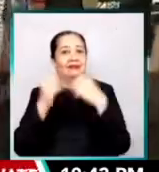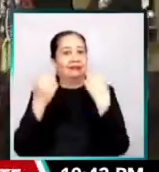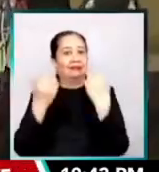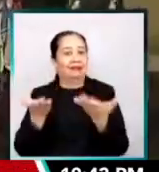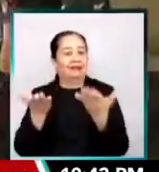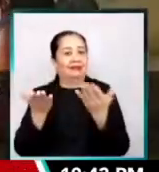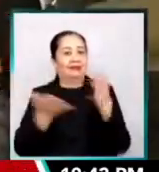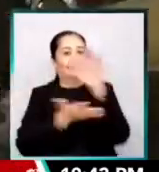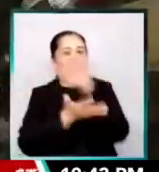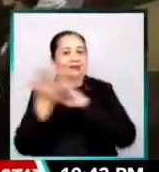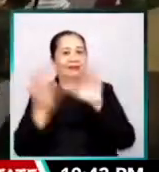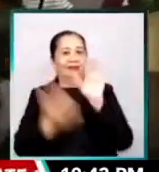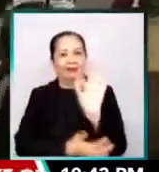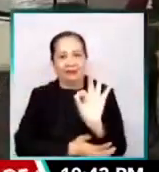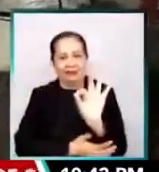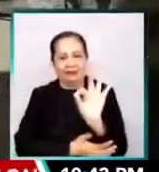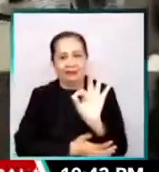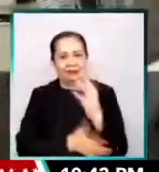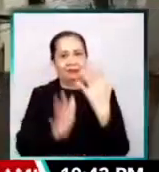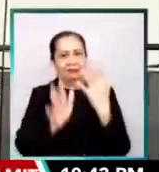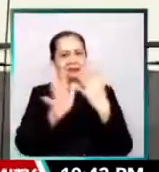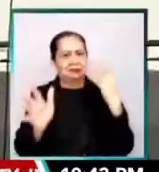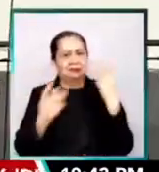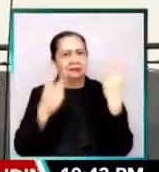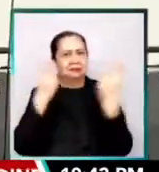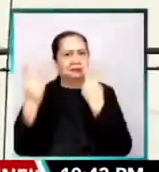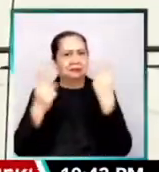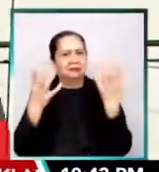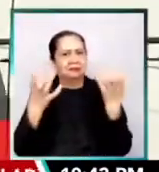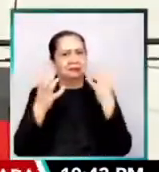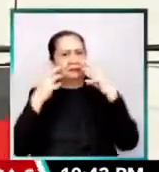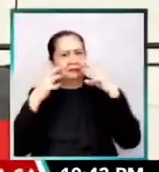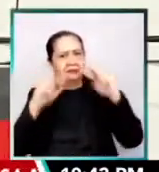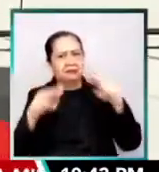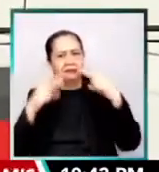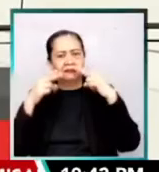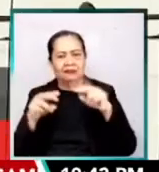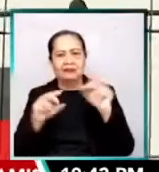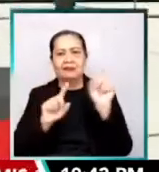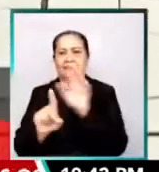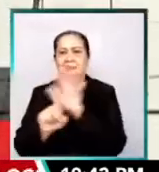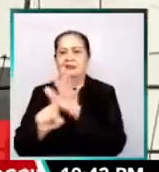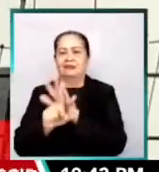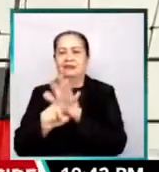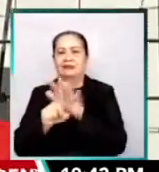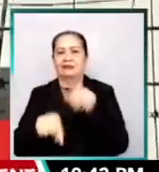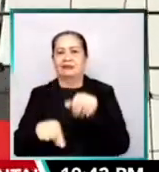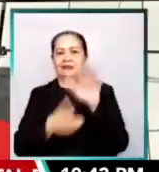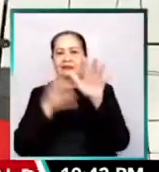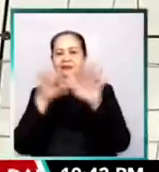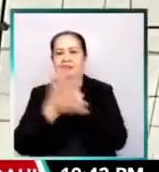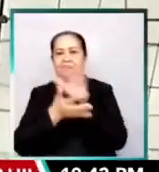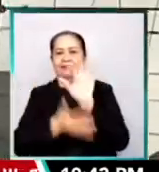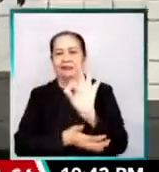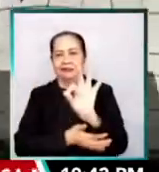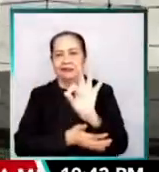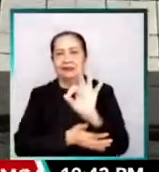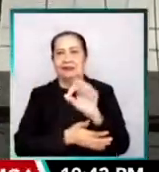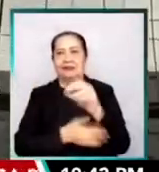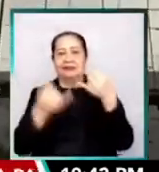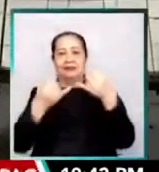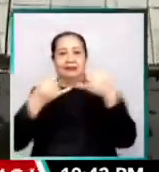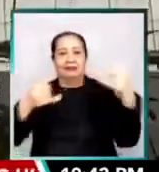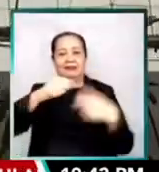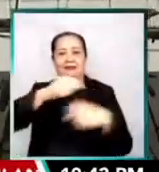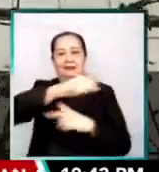Night. Pila-pila ang mga namamasyal dito. Isa rin nga sa pinupuntahan na dito sa Cloud Night na itong hanging bridge na ito na papunta